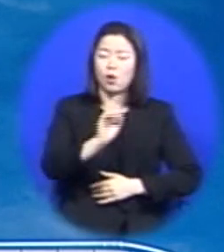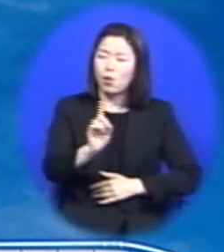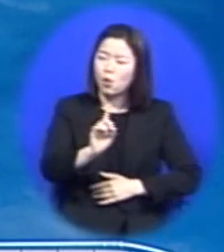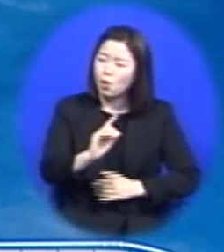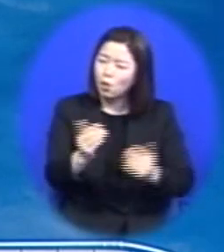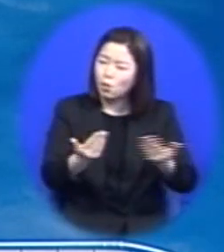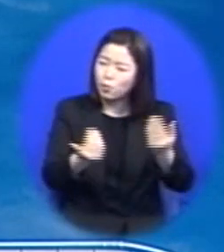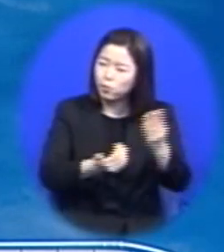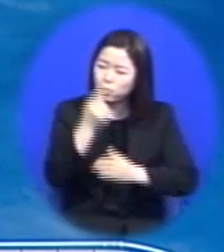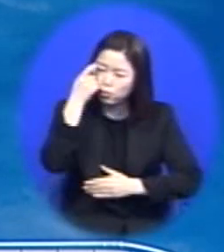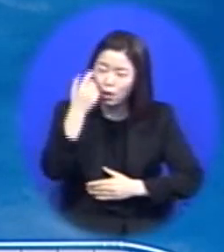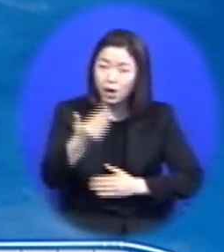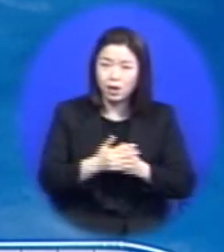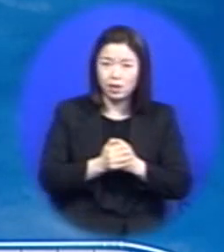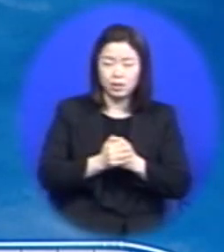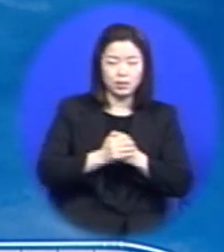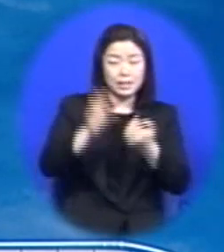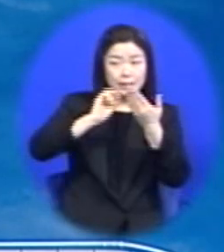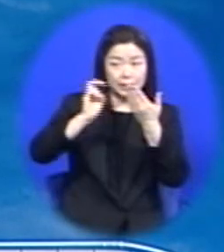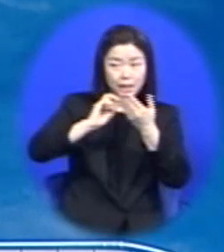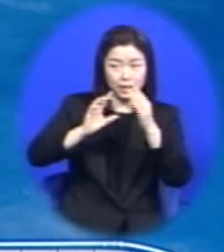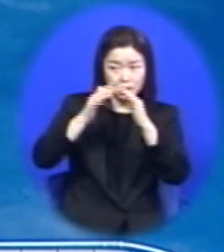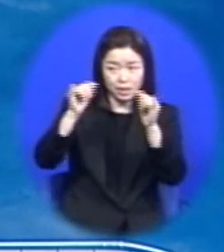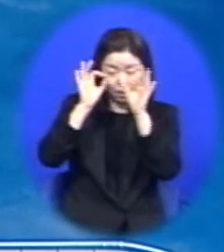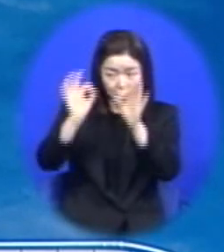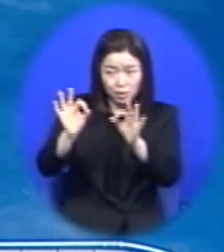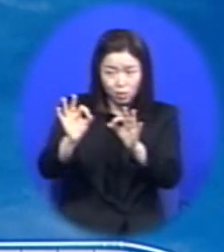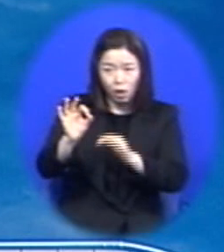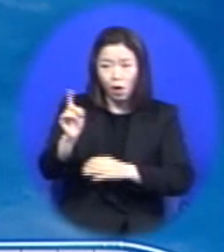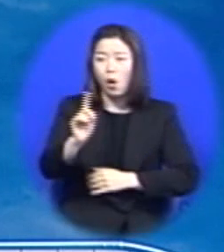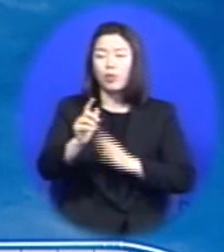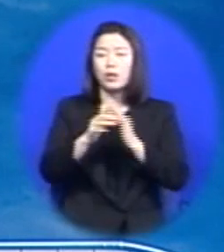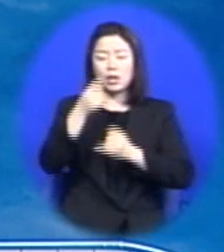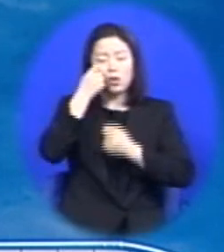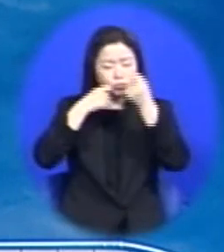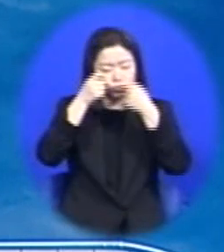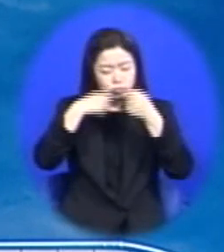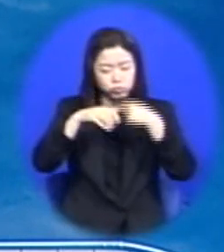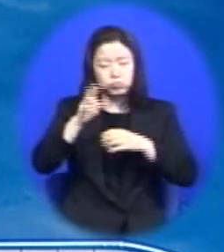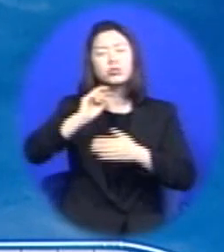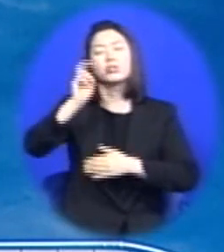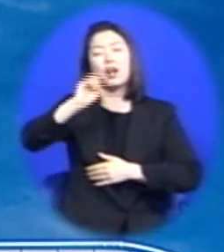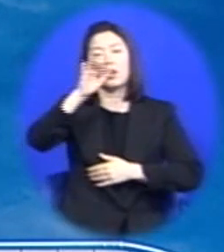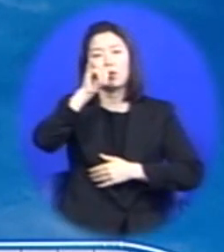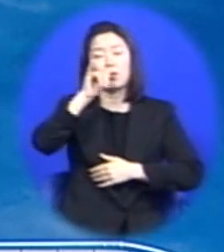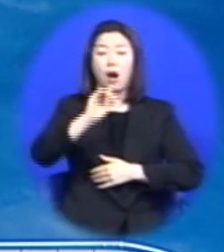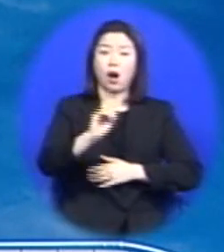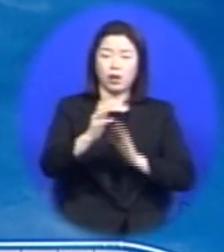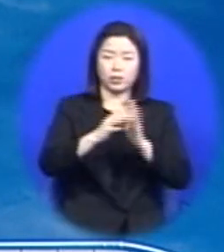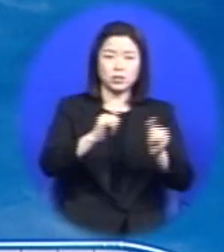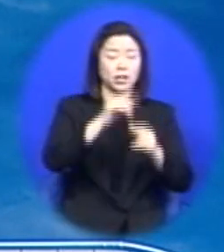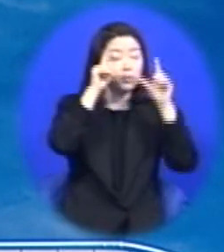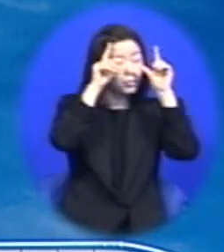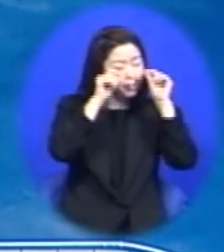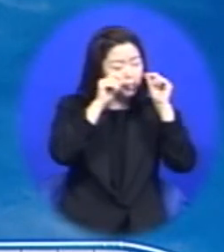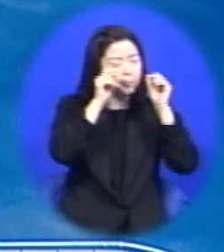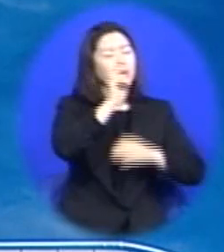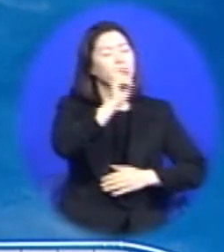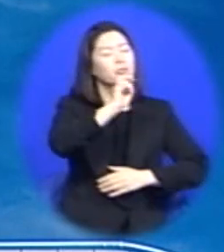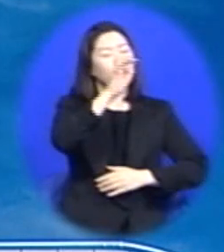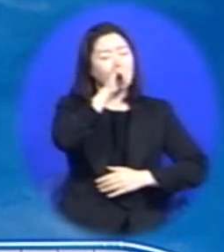사람을 보았습니다. 어떤 사람은 울고서 찬양하고 어떤 사람은 눈을 감고 찬양하는데